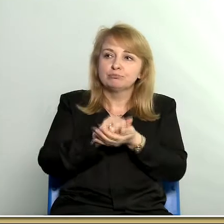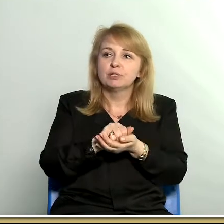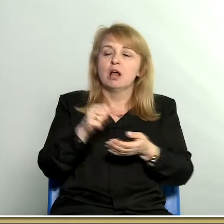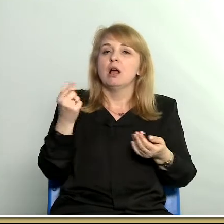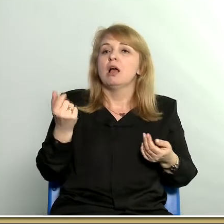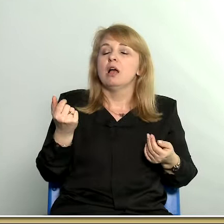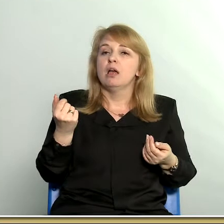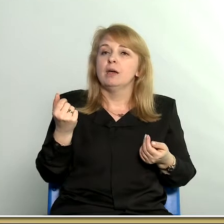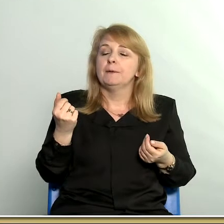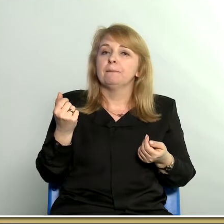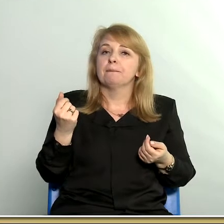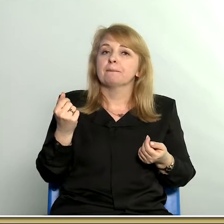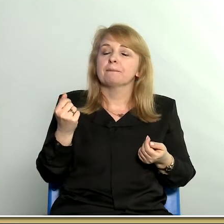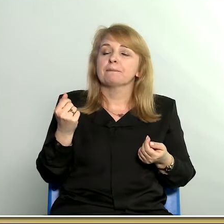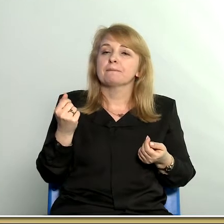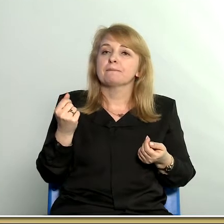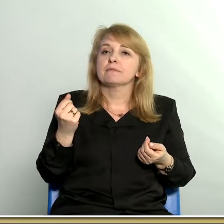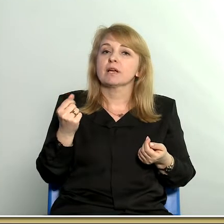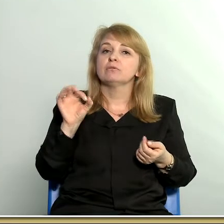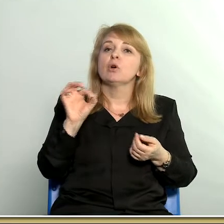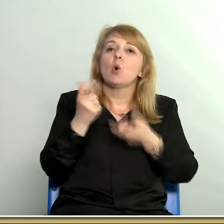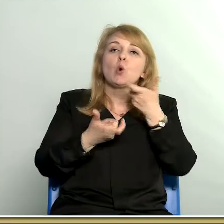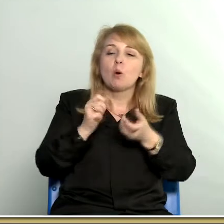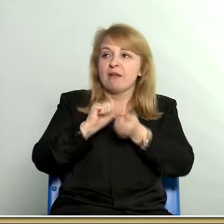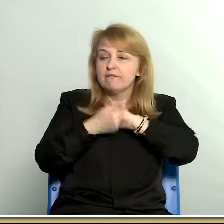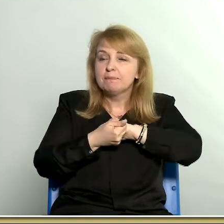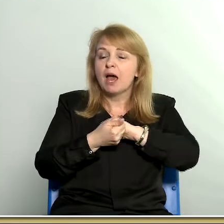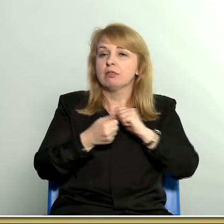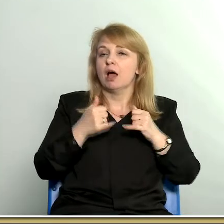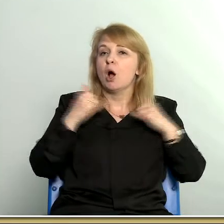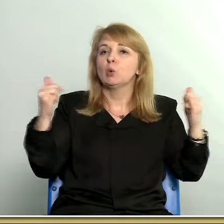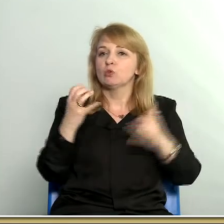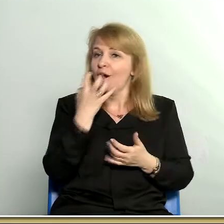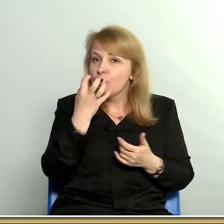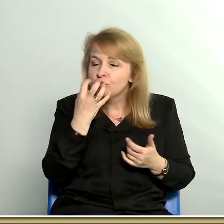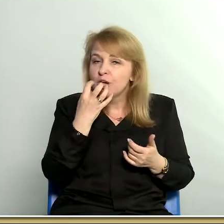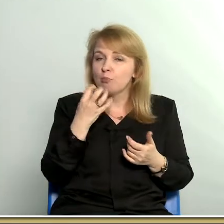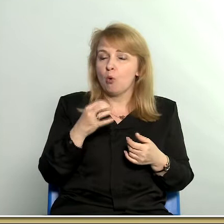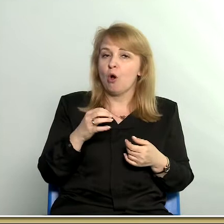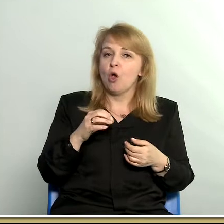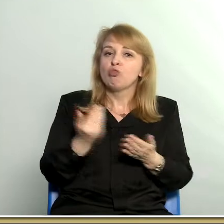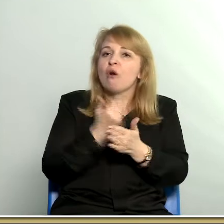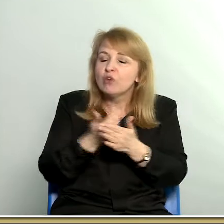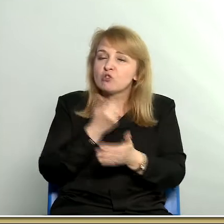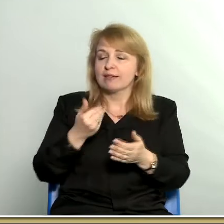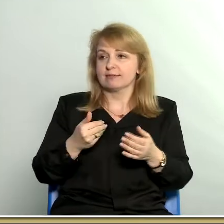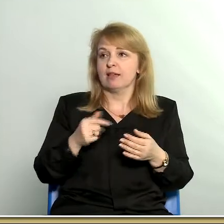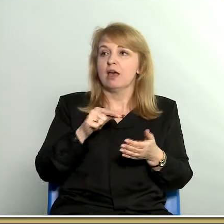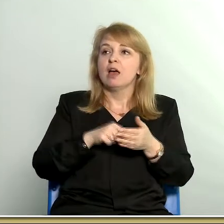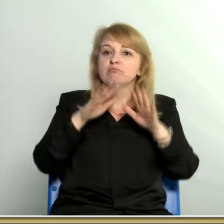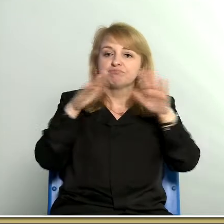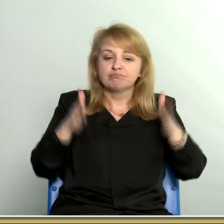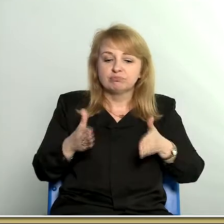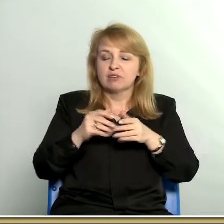wymianę czynników grzewczych na bardziej sprawne. Tu trwały, no,